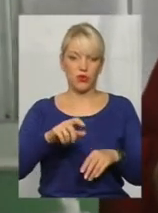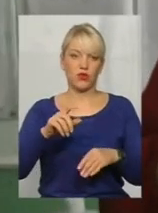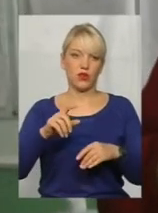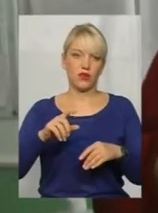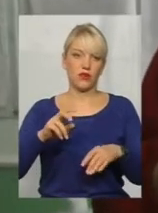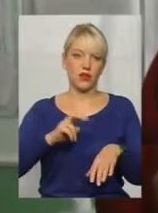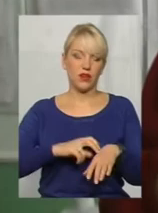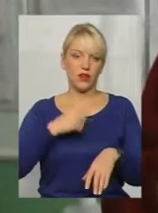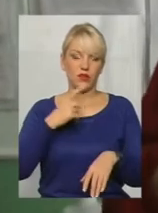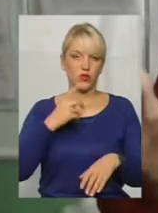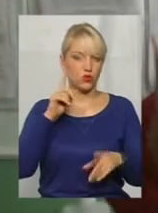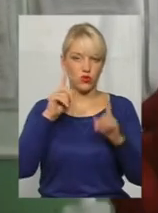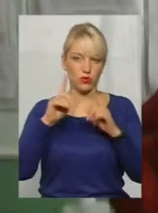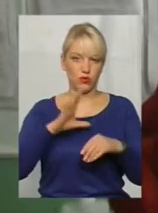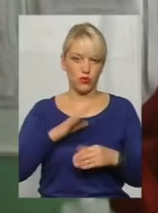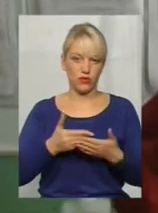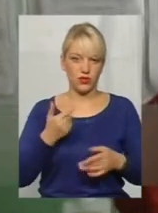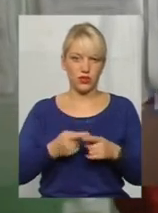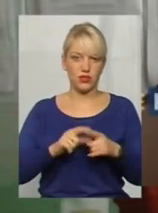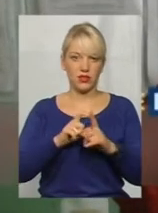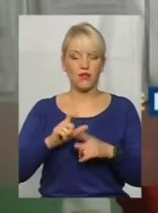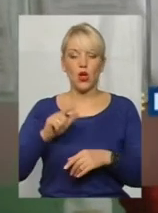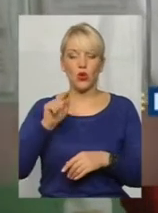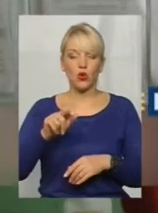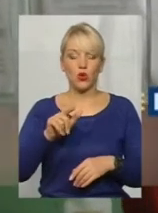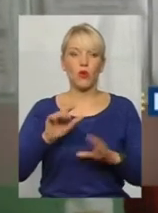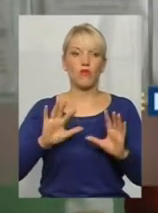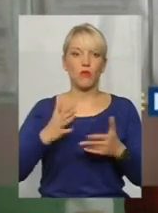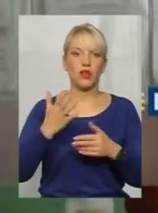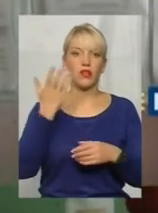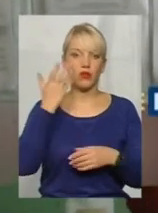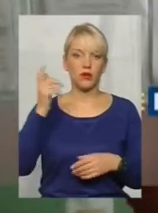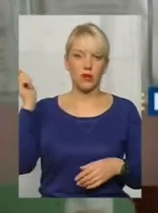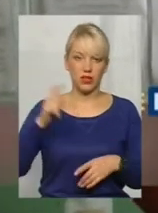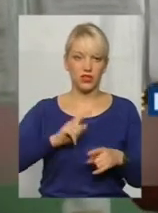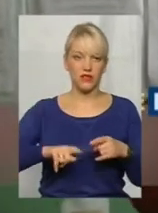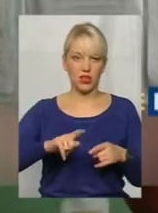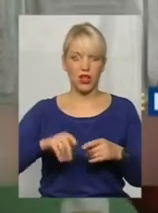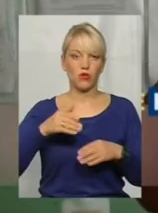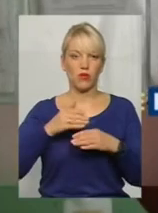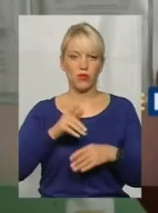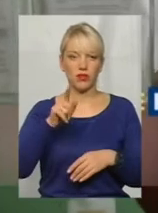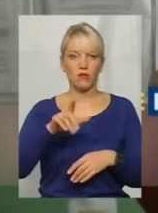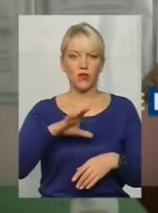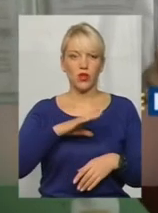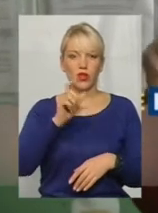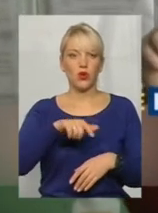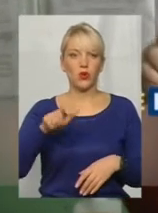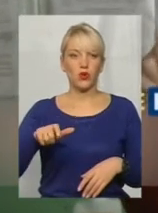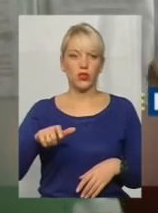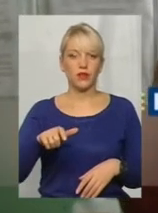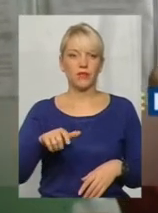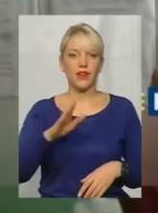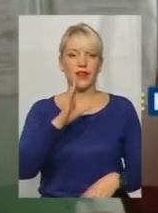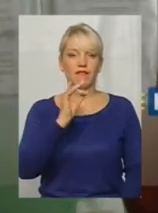Андрія. До того моменту, як приїхала швидка, там були люди. No. Там був цей